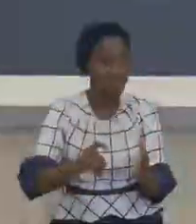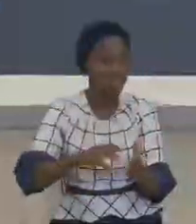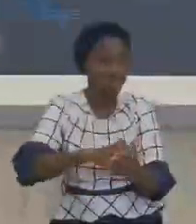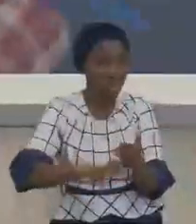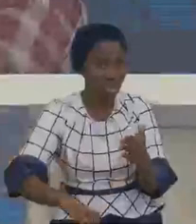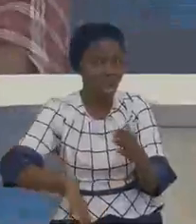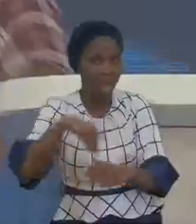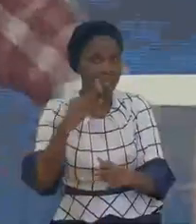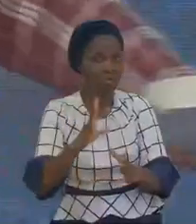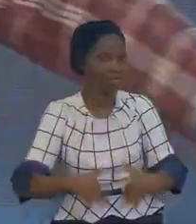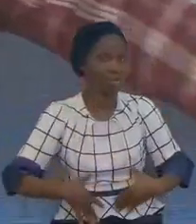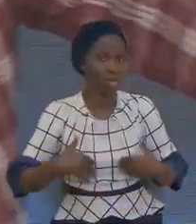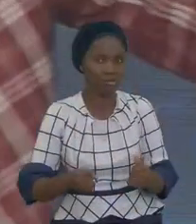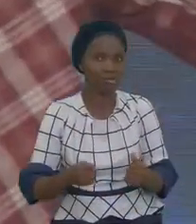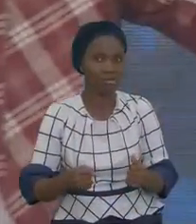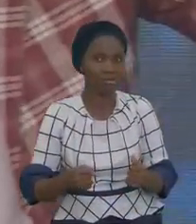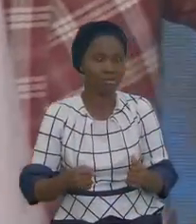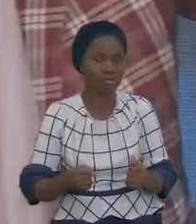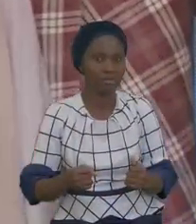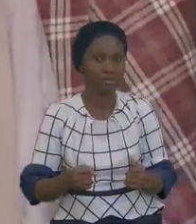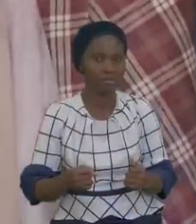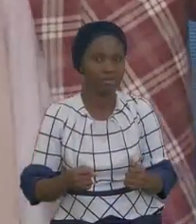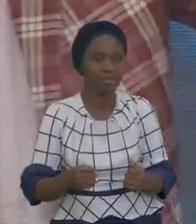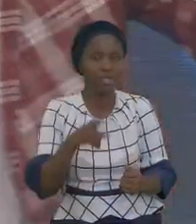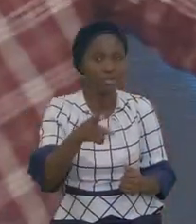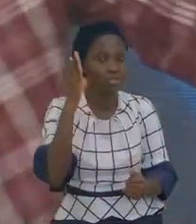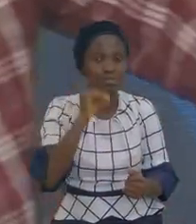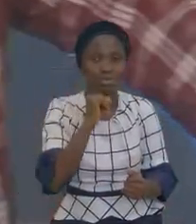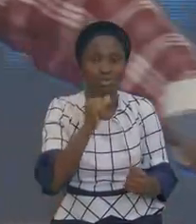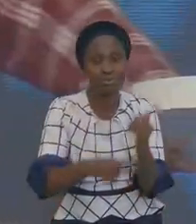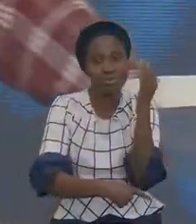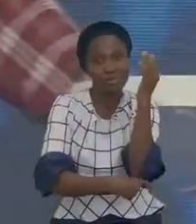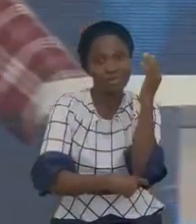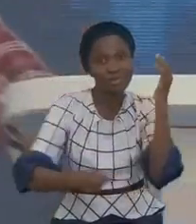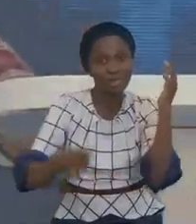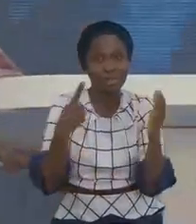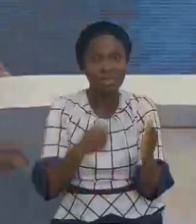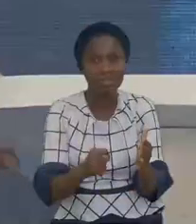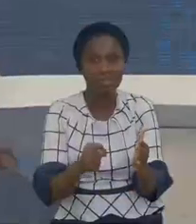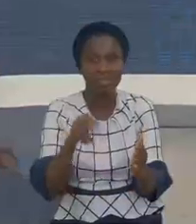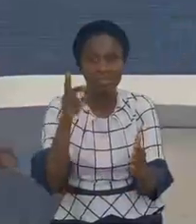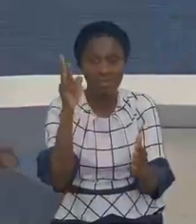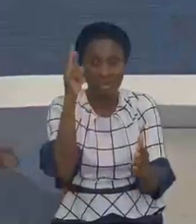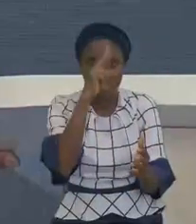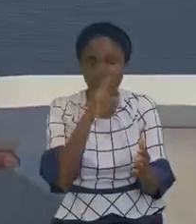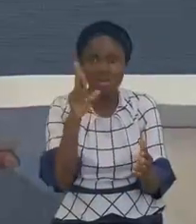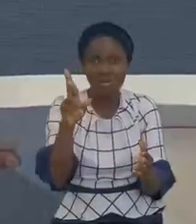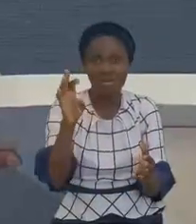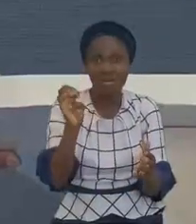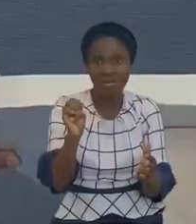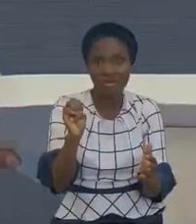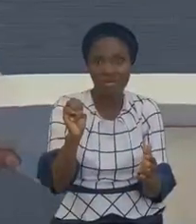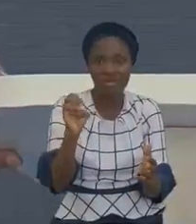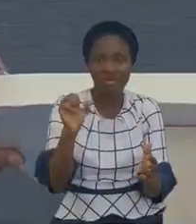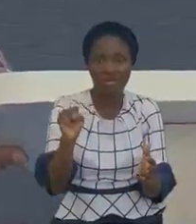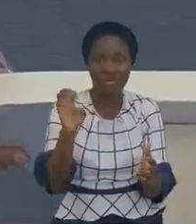Tu ne peux pas voler les recherches des autres et à mettre un peu d'ajout et en faire pour